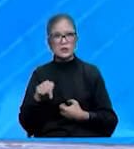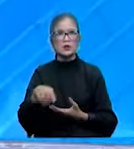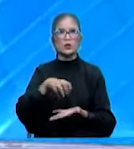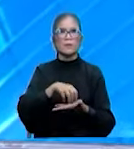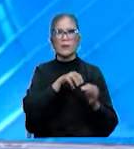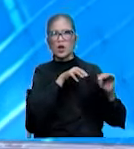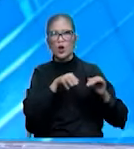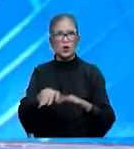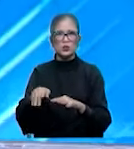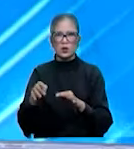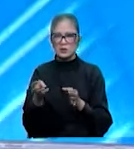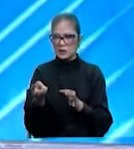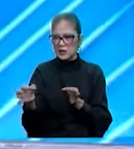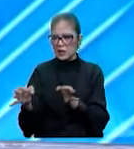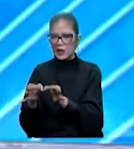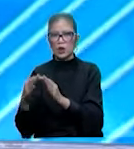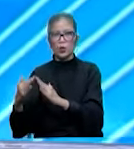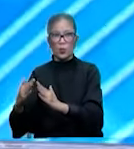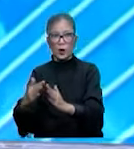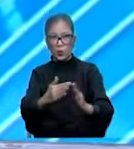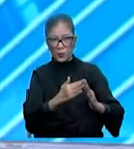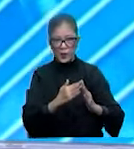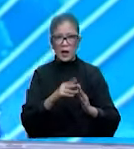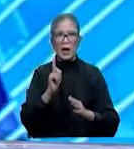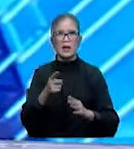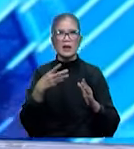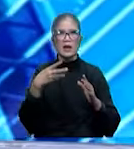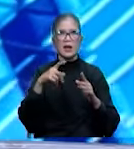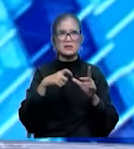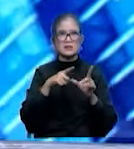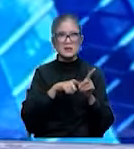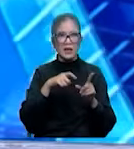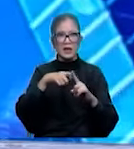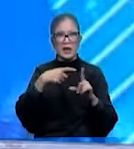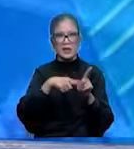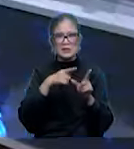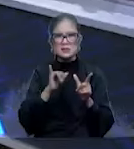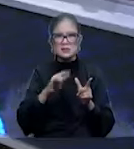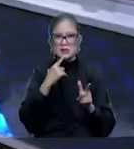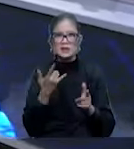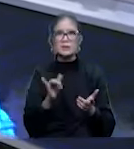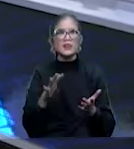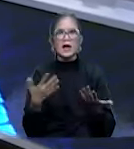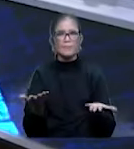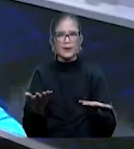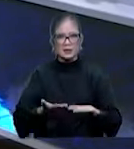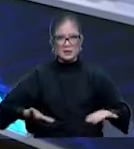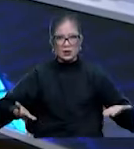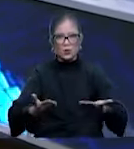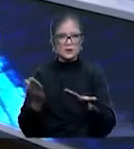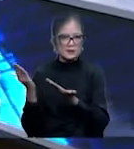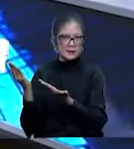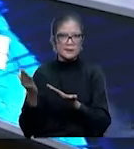dengan permukiman. Sudah ada Else Casey di lokasi kejadian. Else, seperti apa kondisi saat ini di lokasi?